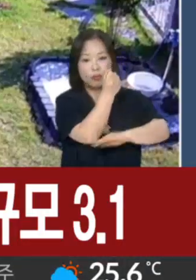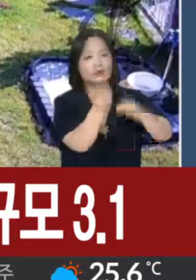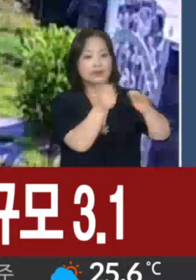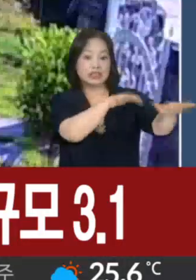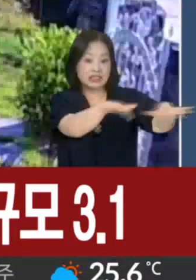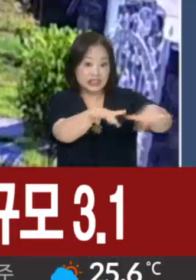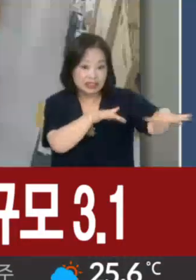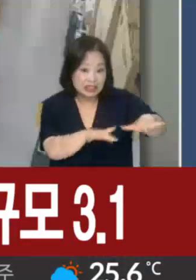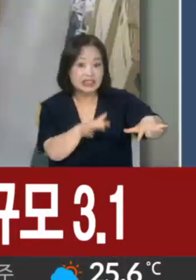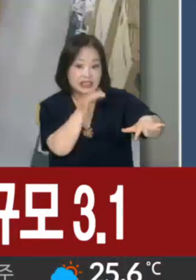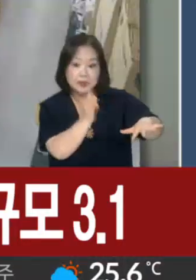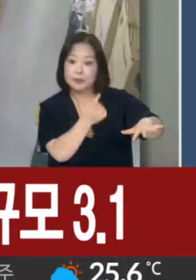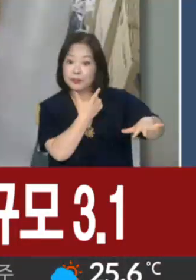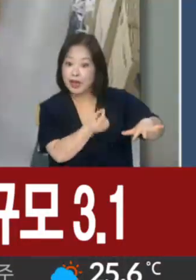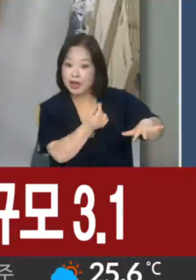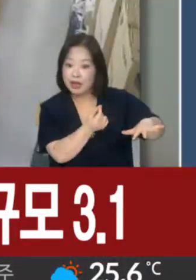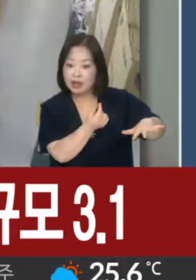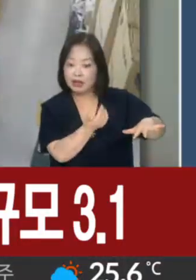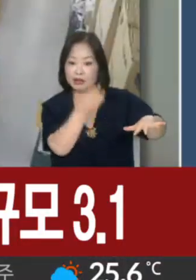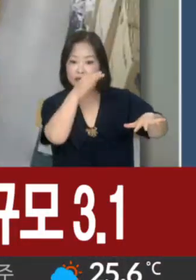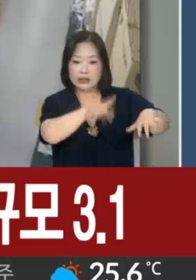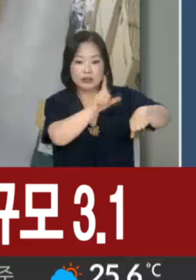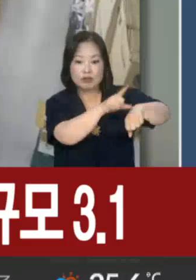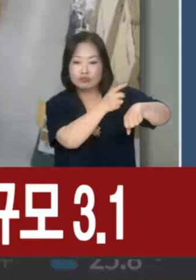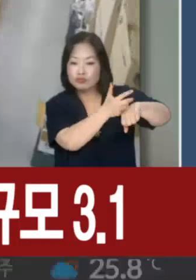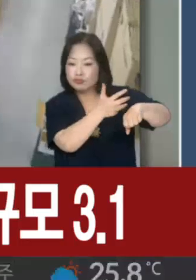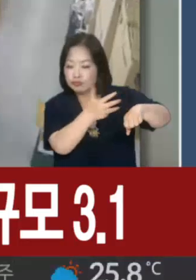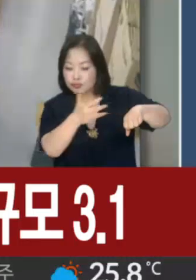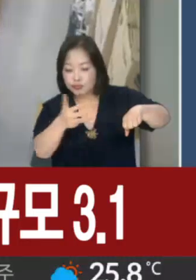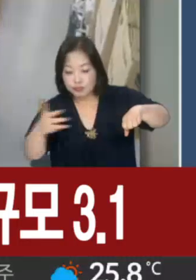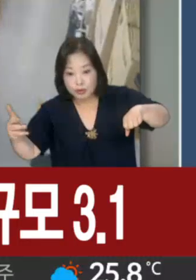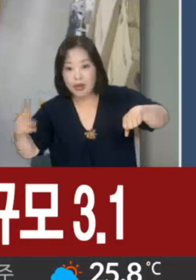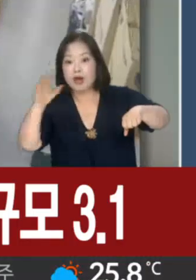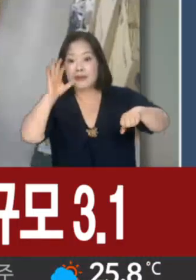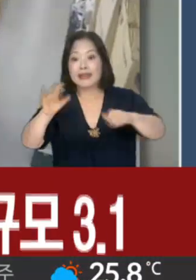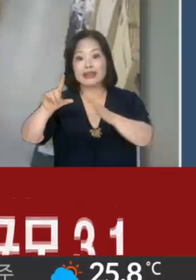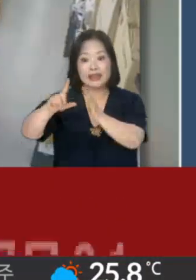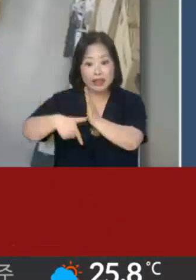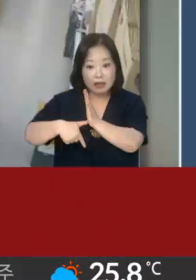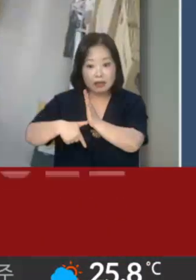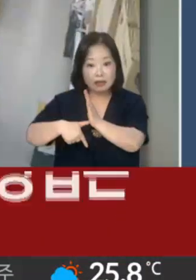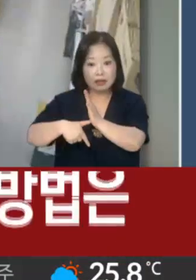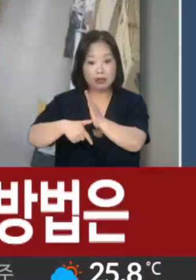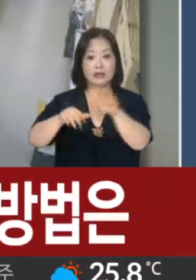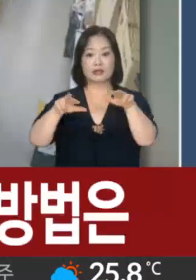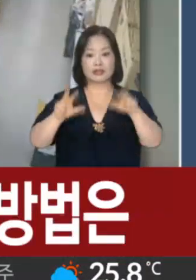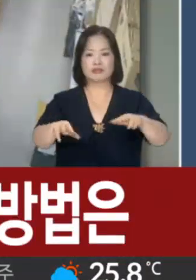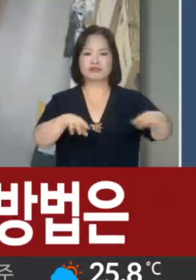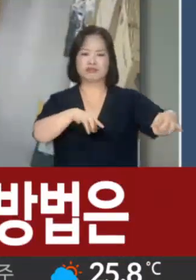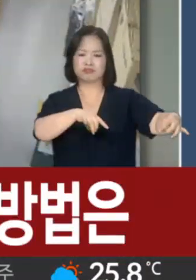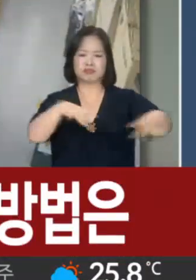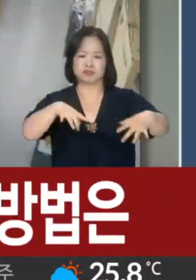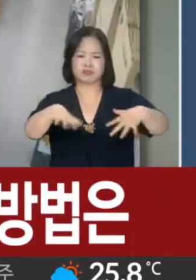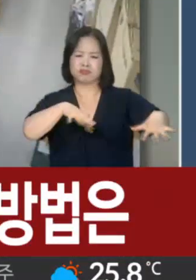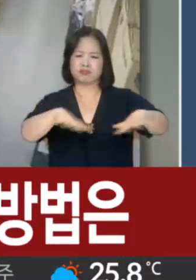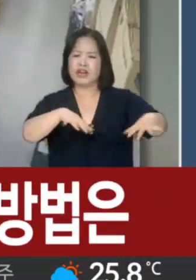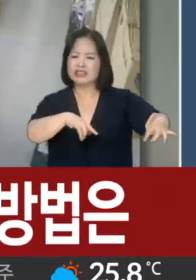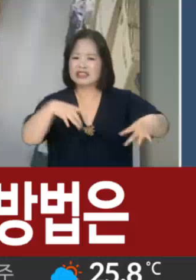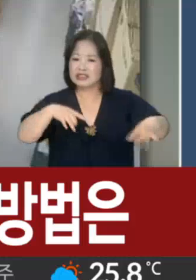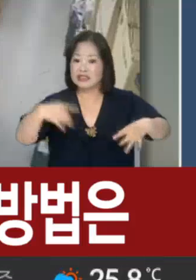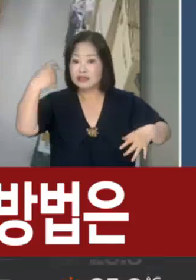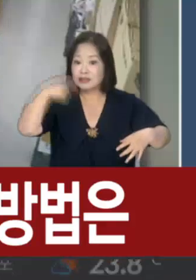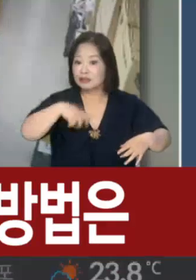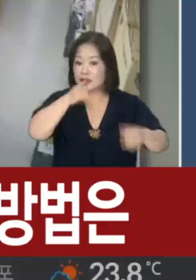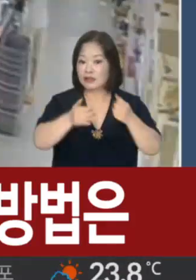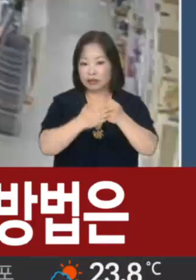또 다른 본진이 있을 수가 아. 있으니까 근데 이제 뭐 여러 가지 조건을 본다면 지금 나타나는 것은 이제 여진이라고 할 수가 있겠고요 예.